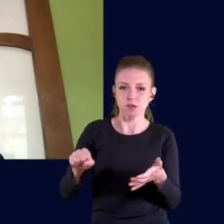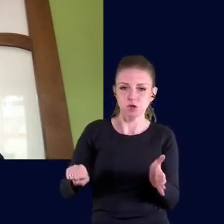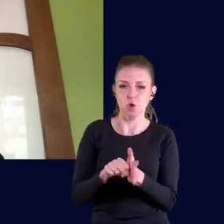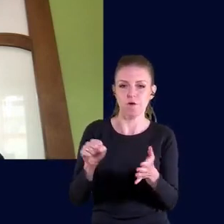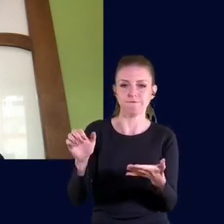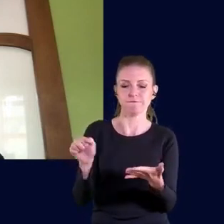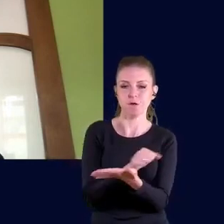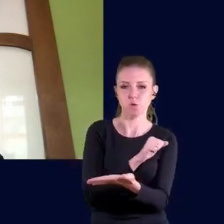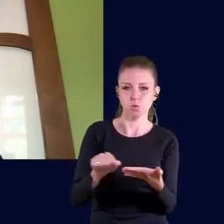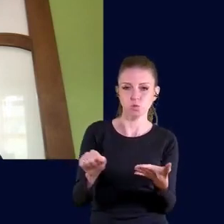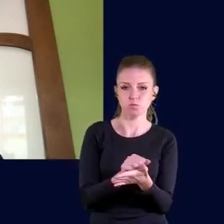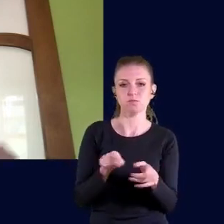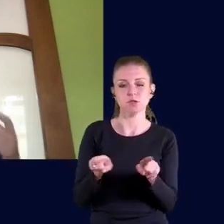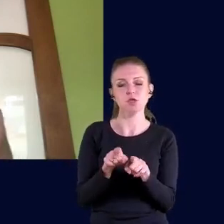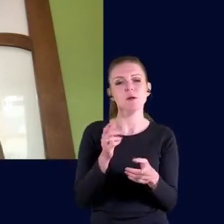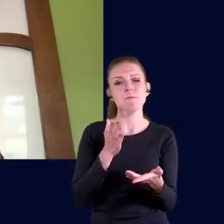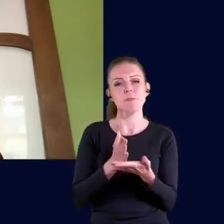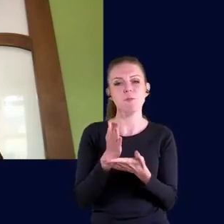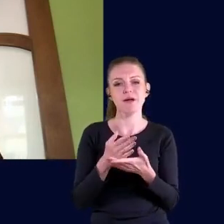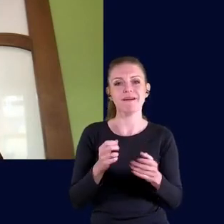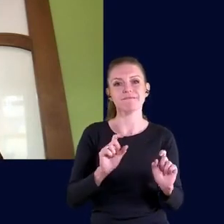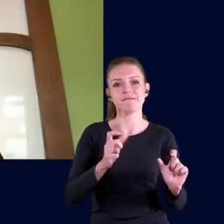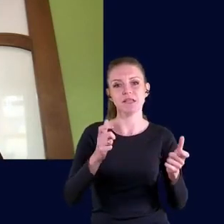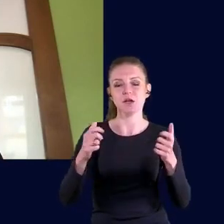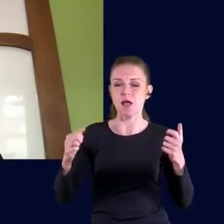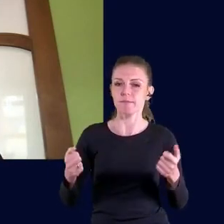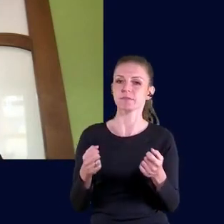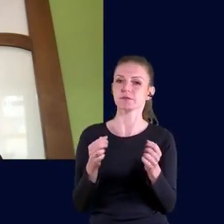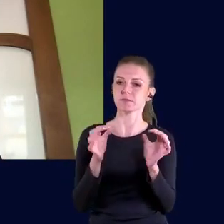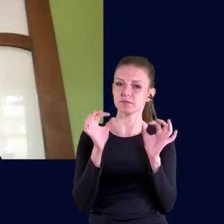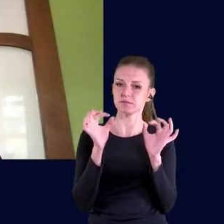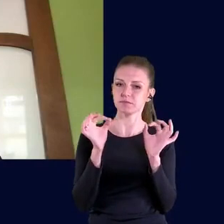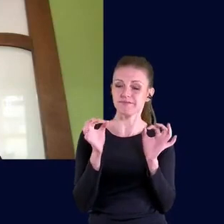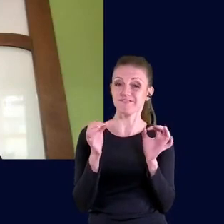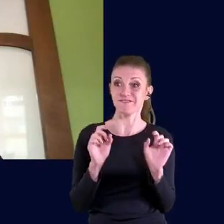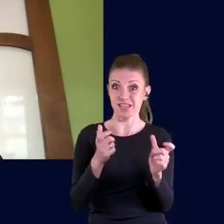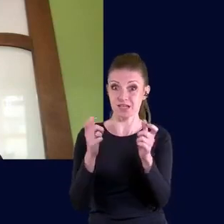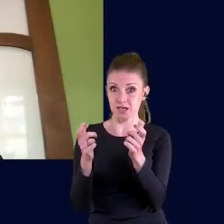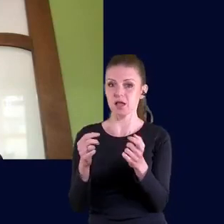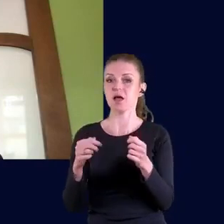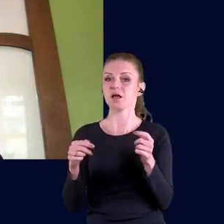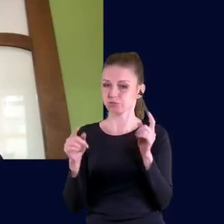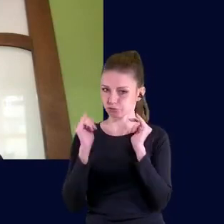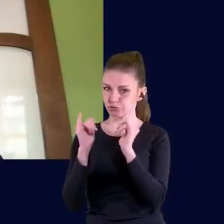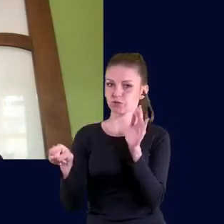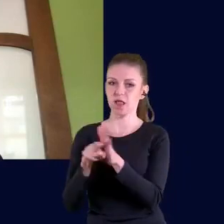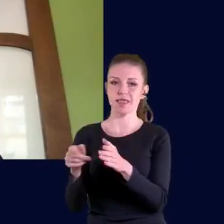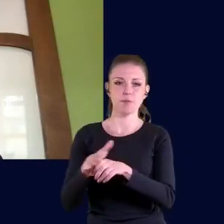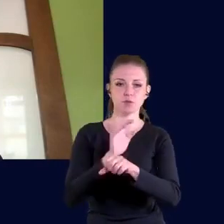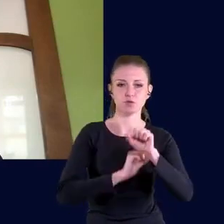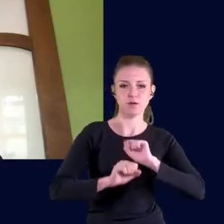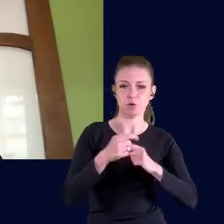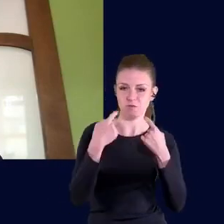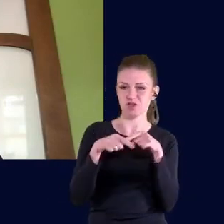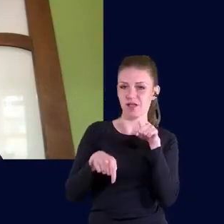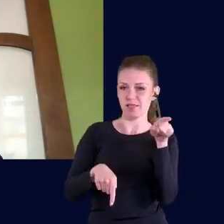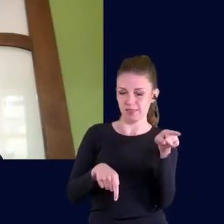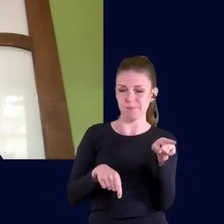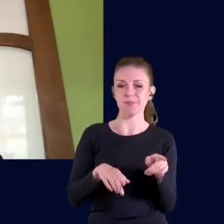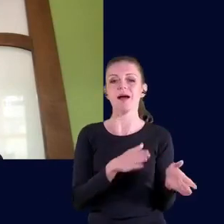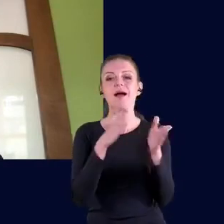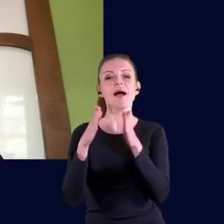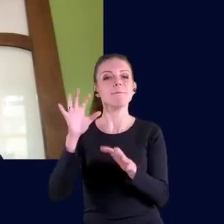organizuje wydarzenia Dbając o ich dostępność do potrzeb osób z niepełnosprawnością pani Anna dzięgielewska jest